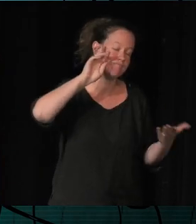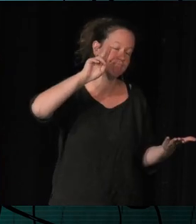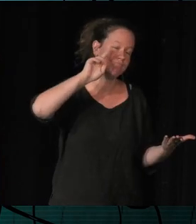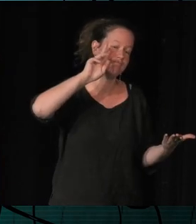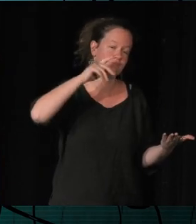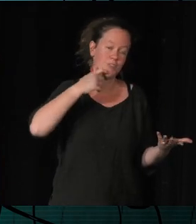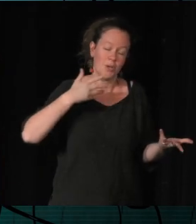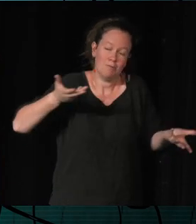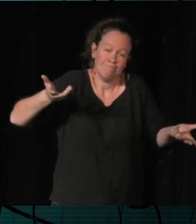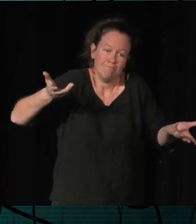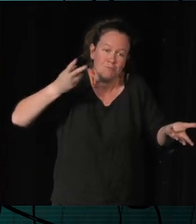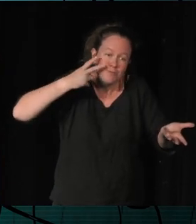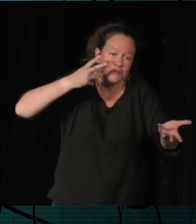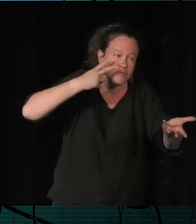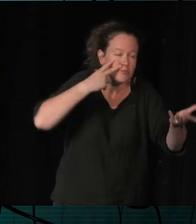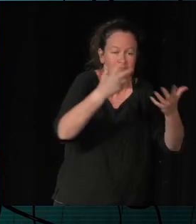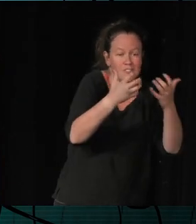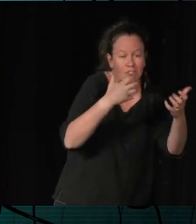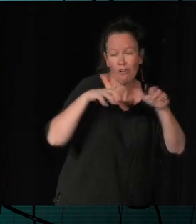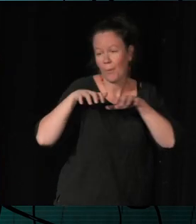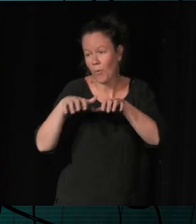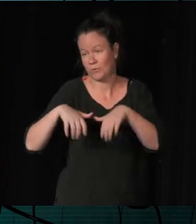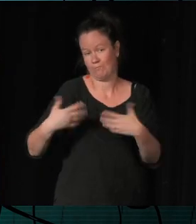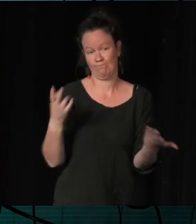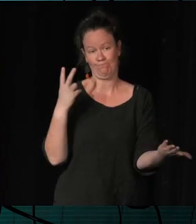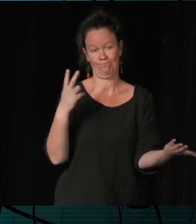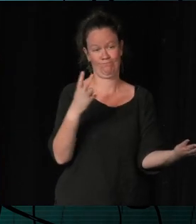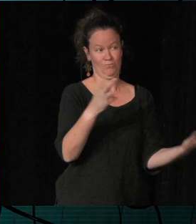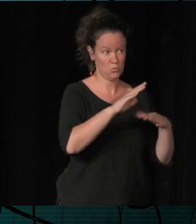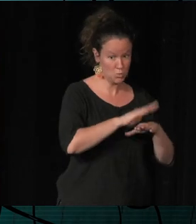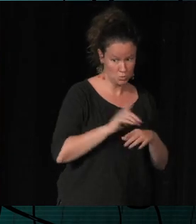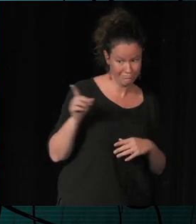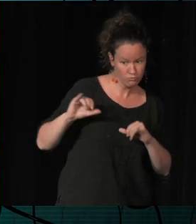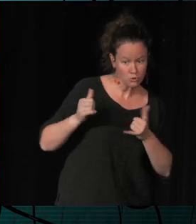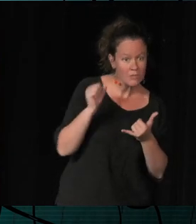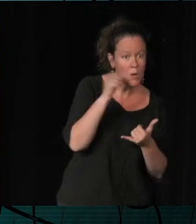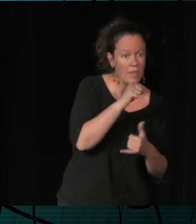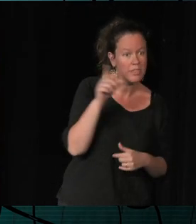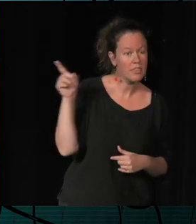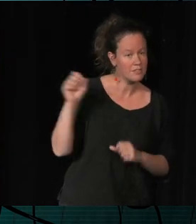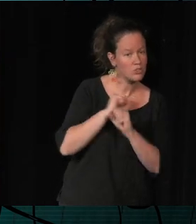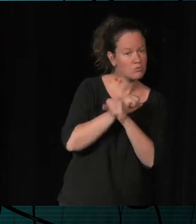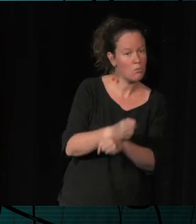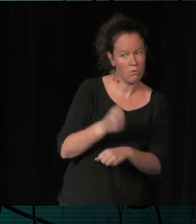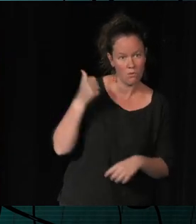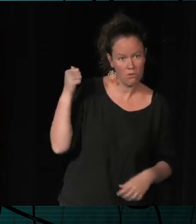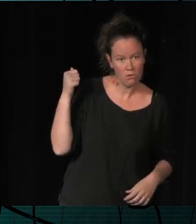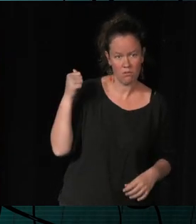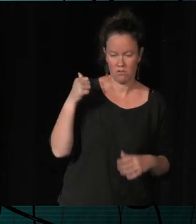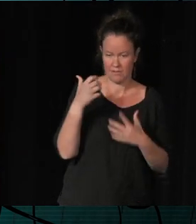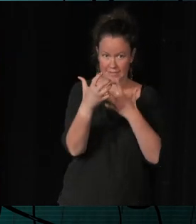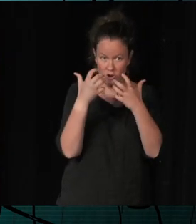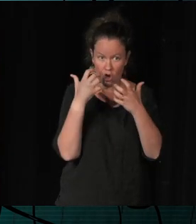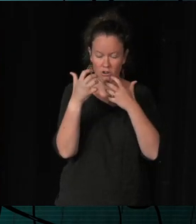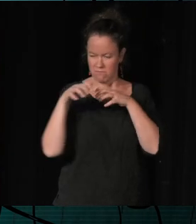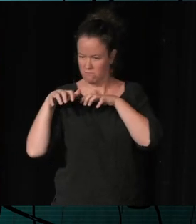moins singuliers. Et dans Detention, justement, les monstres et le décor, plus le jeu progresse et plus ils ont une importance et